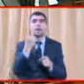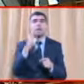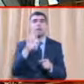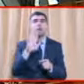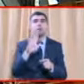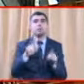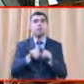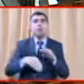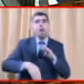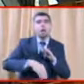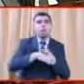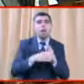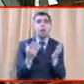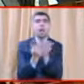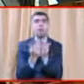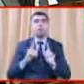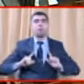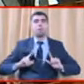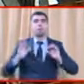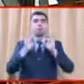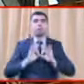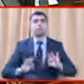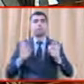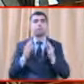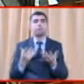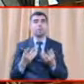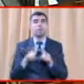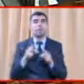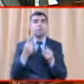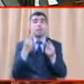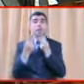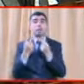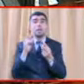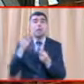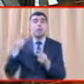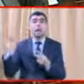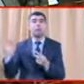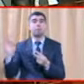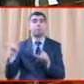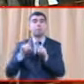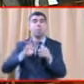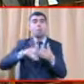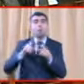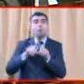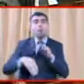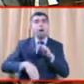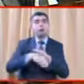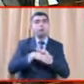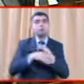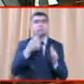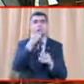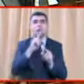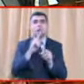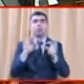الهدر المدرسي، معناه من اصل 128,000 تلميذ تابعوا دراستهم في التعليم الاعدادي والثانوي، كاين